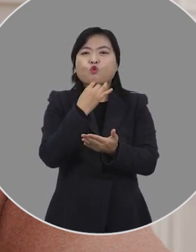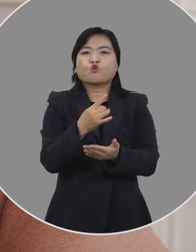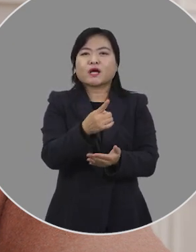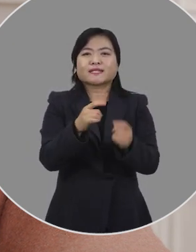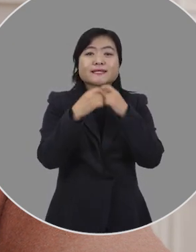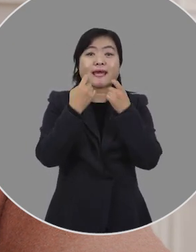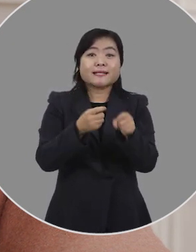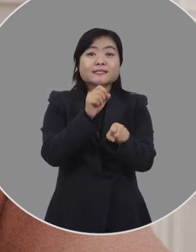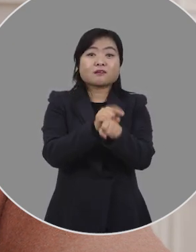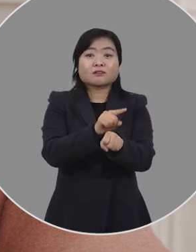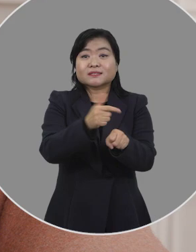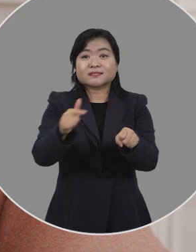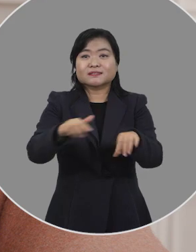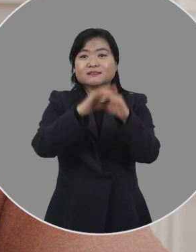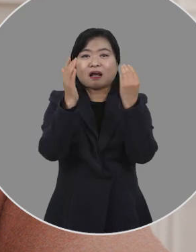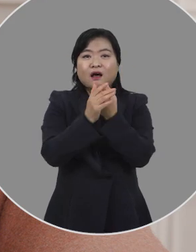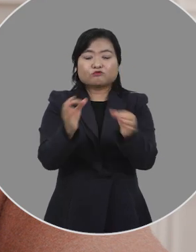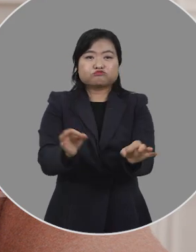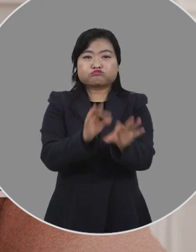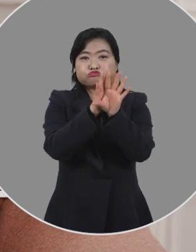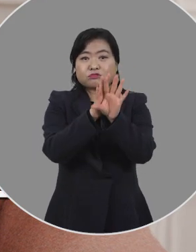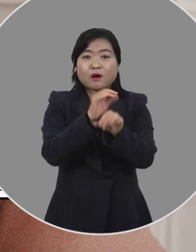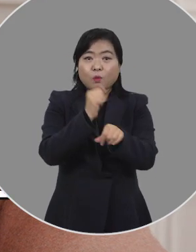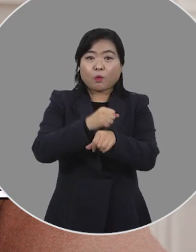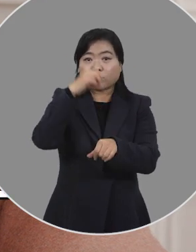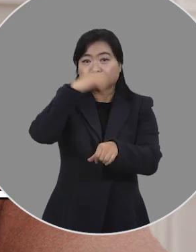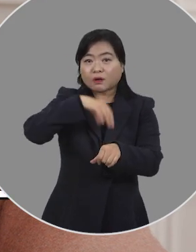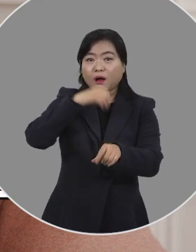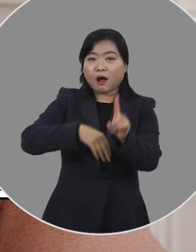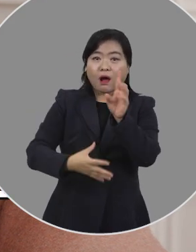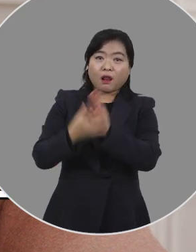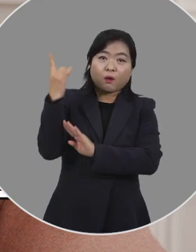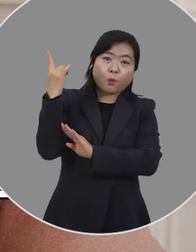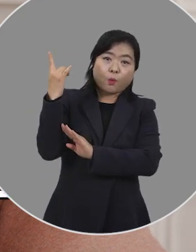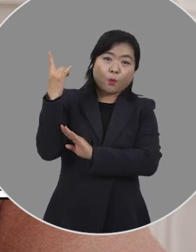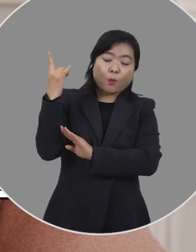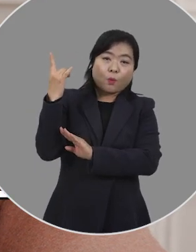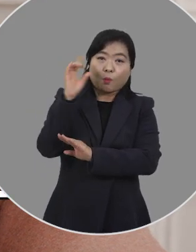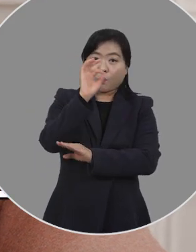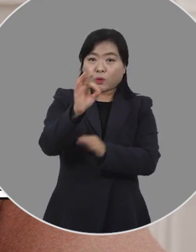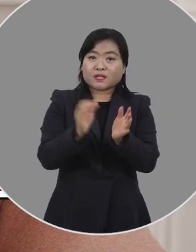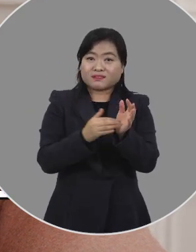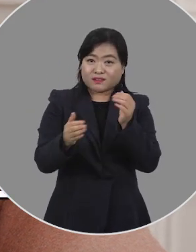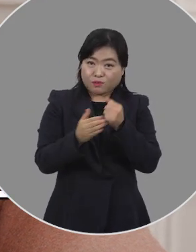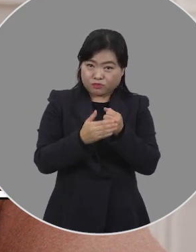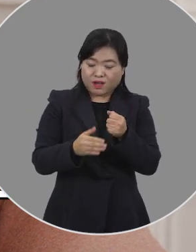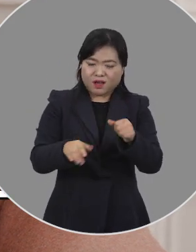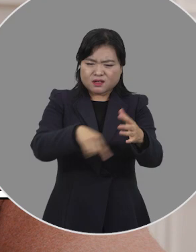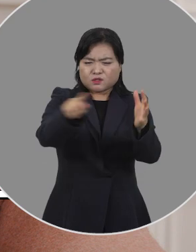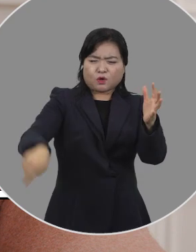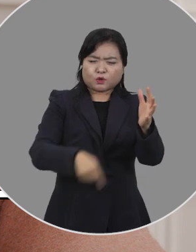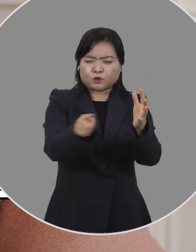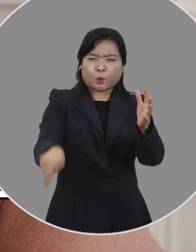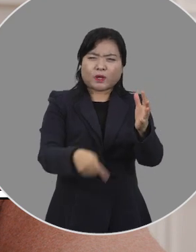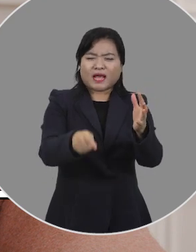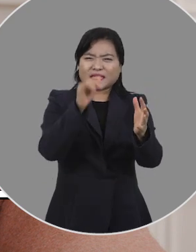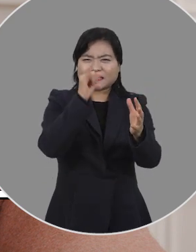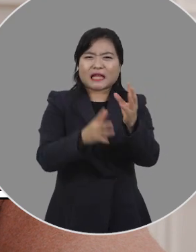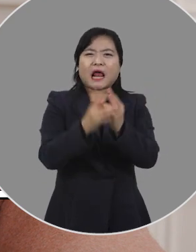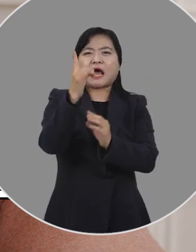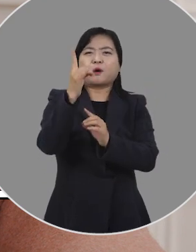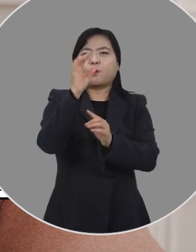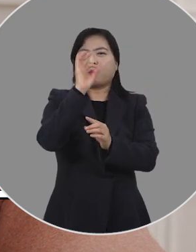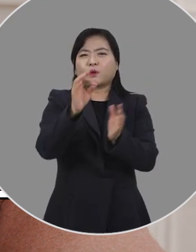고유한 개인성들을 다 무화해 버리고 그냥 원 오브 댐으로 보기 때문에 사실은 가능한 그런